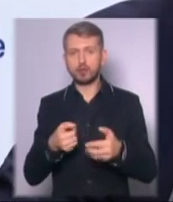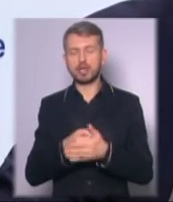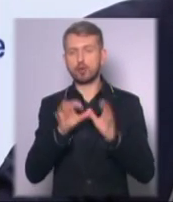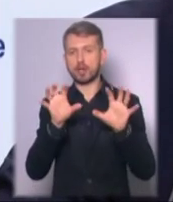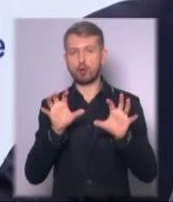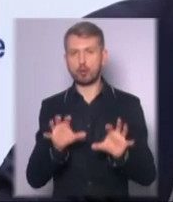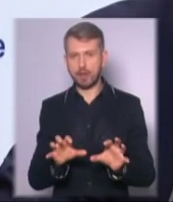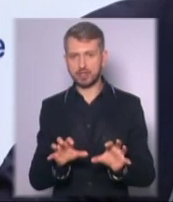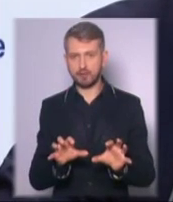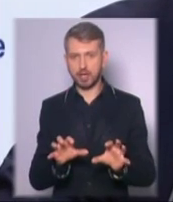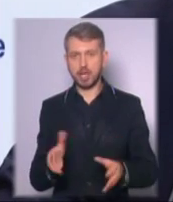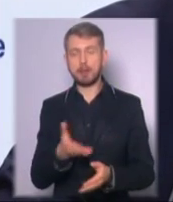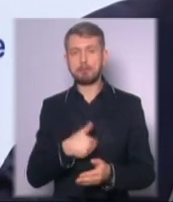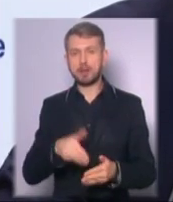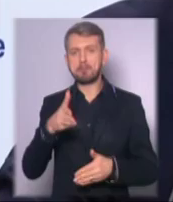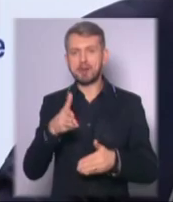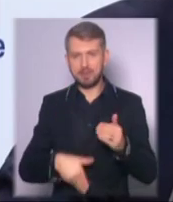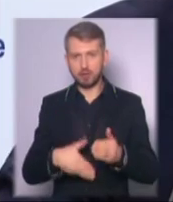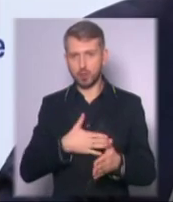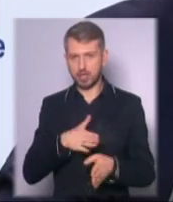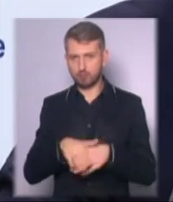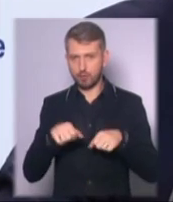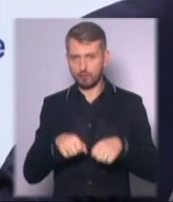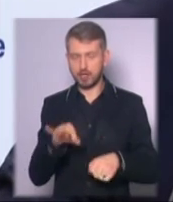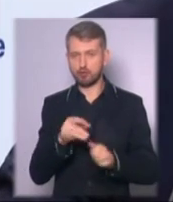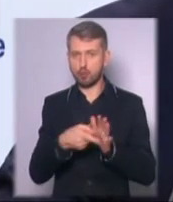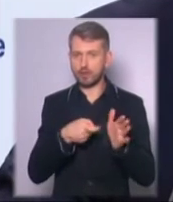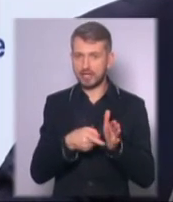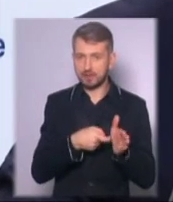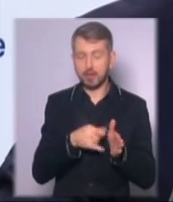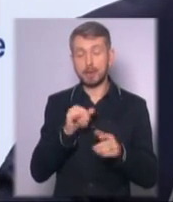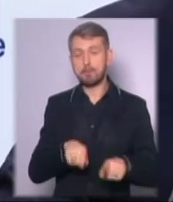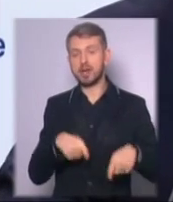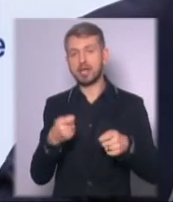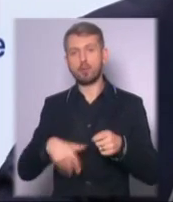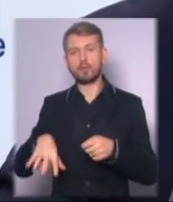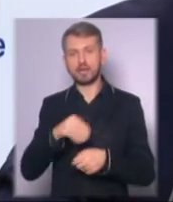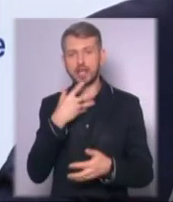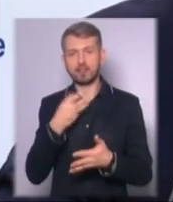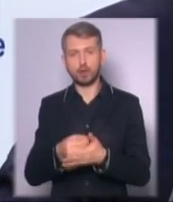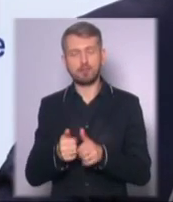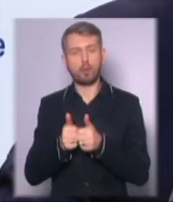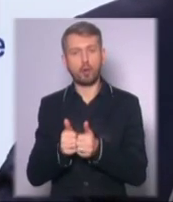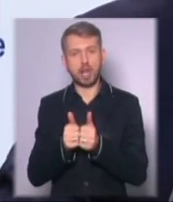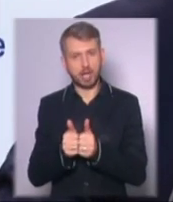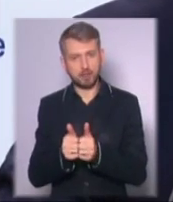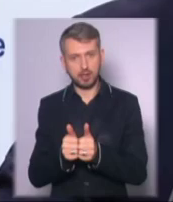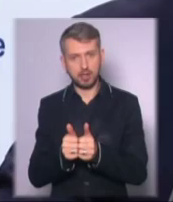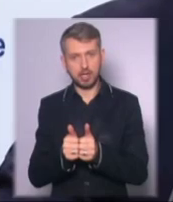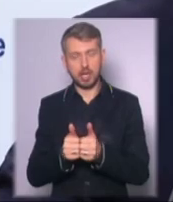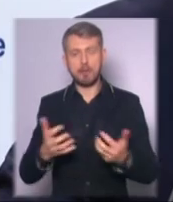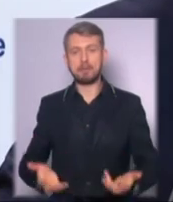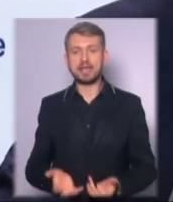законодавства, ми припинимо наші повноваження щодо слідства та передамо все своїм колегам,